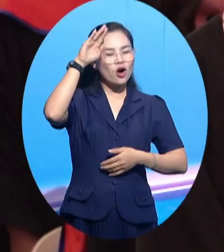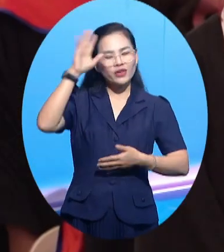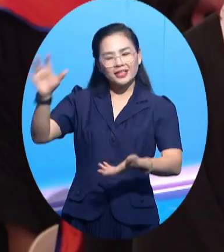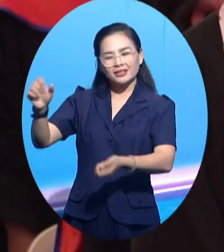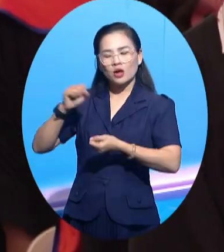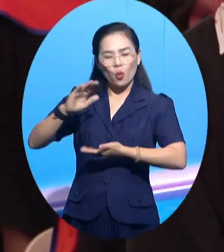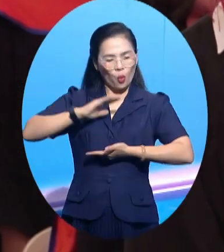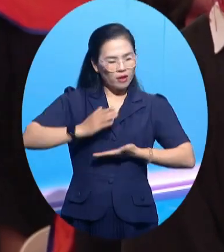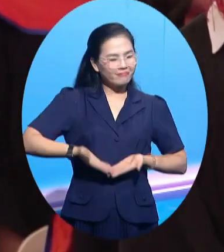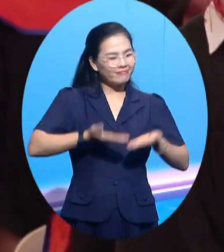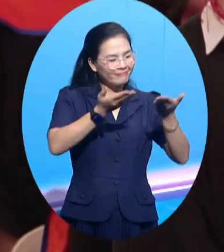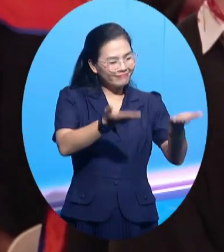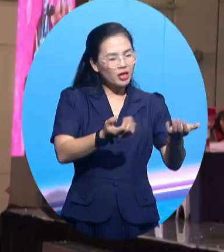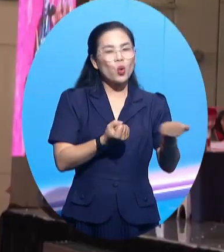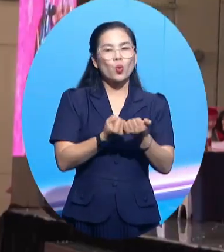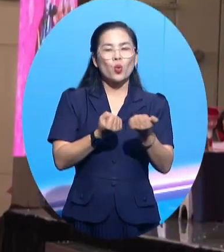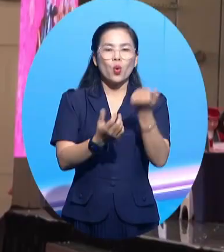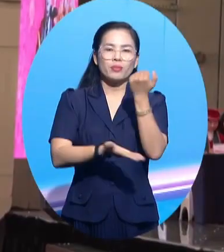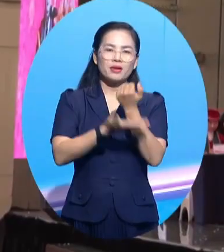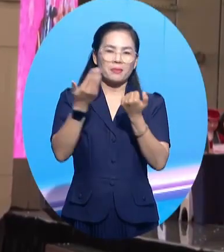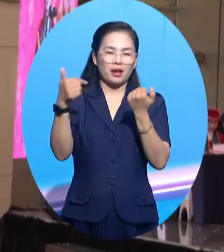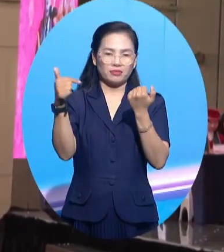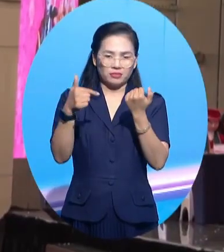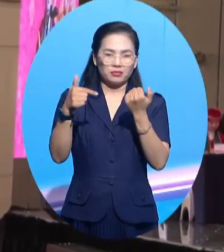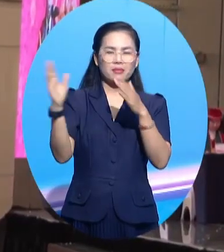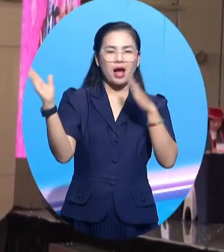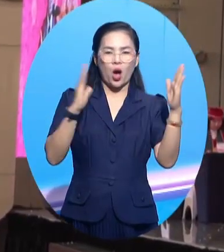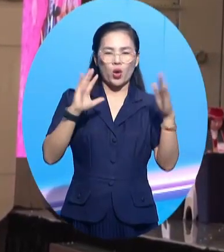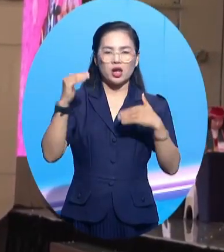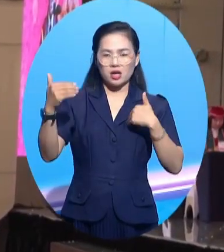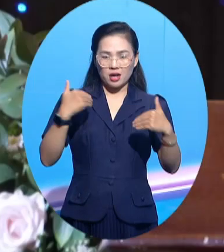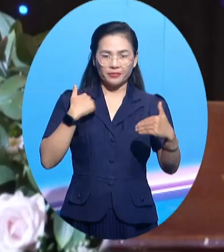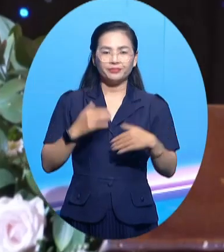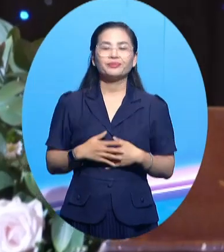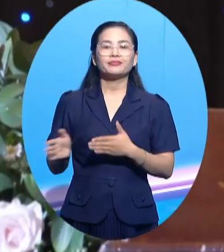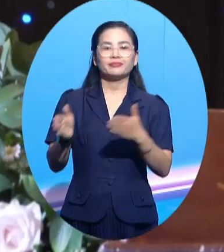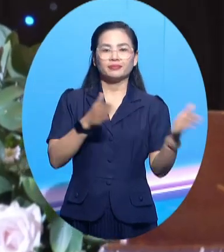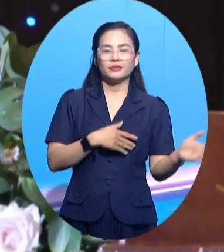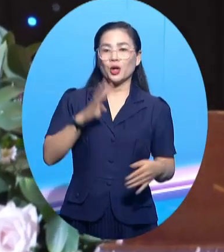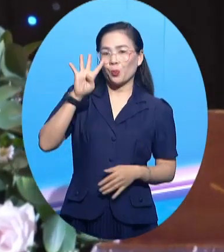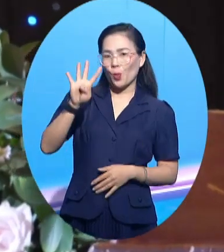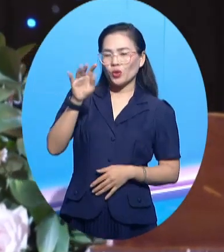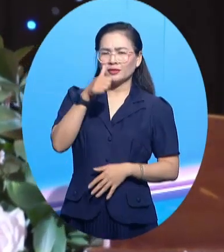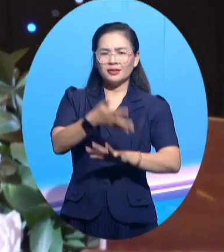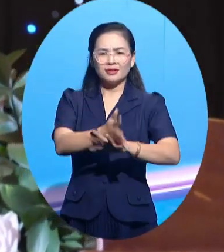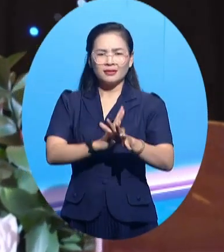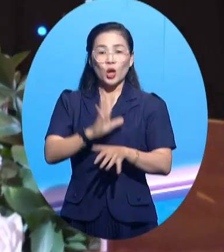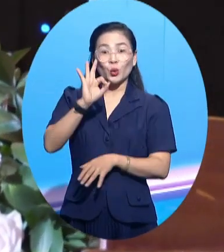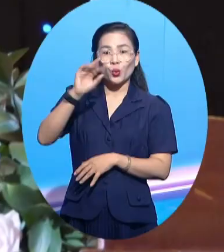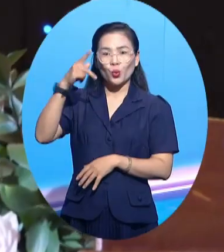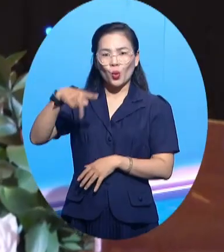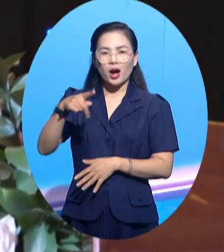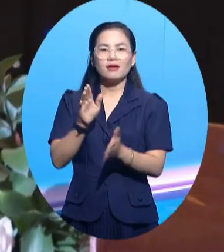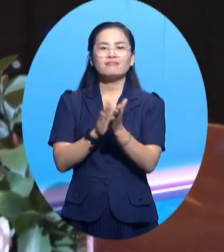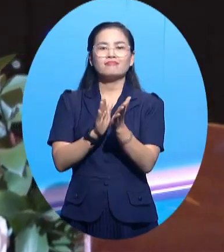thắm dành tặng cho quý thầy cô thành những món quà thiết thực để ủng hộ đồng bào khắc phục thiệt hại do bão lũ vừa qua. Tiếp nối chương trình, 4 thủ khoa